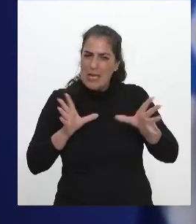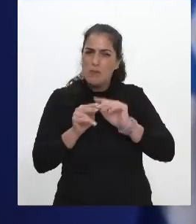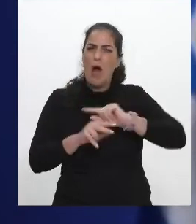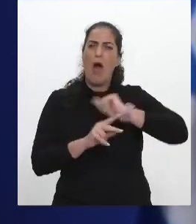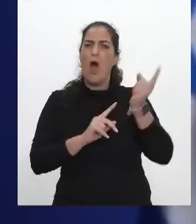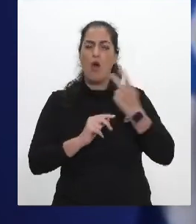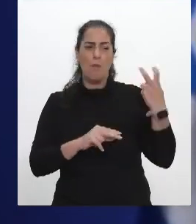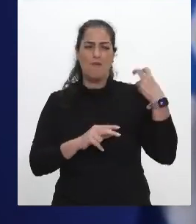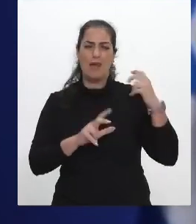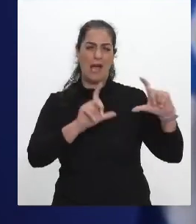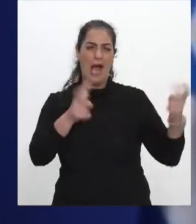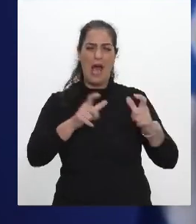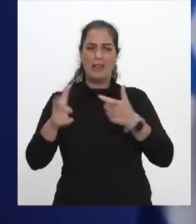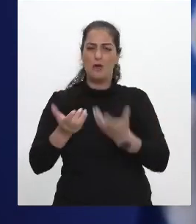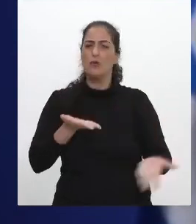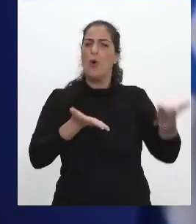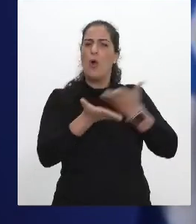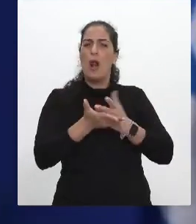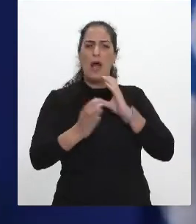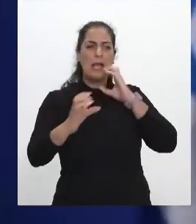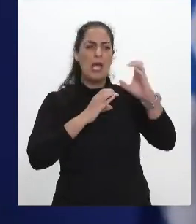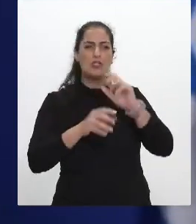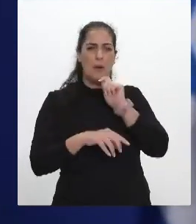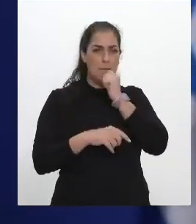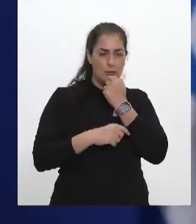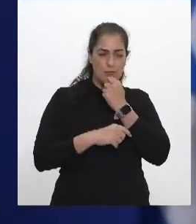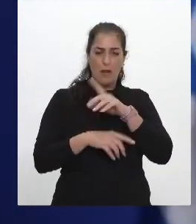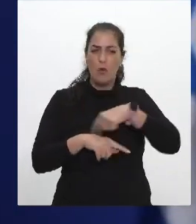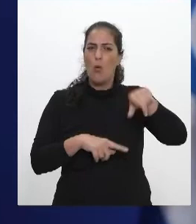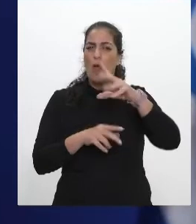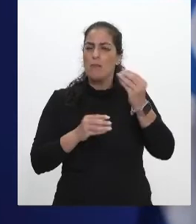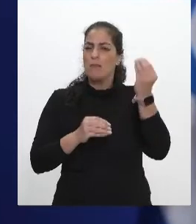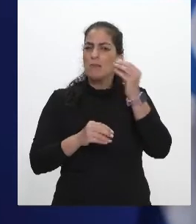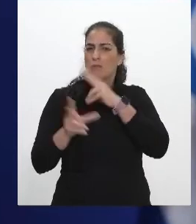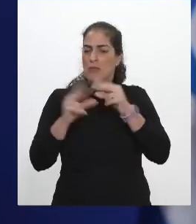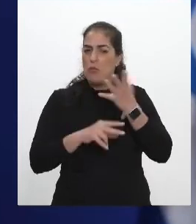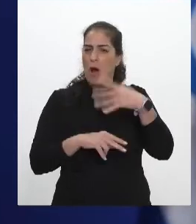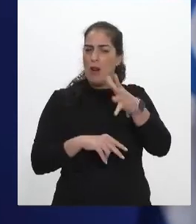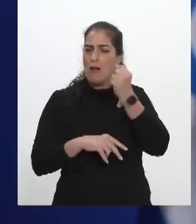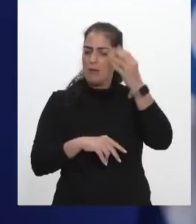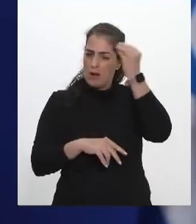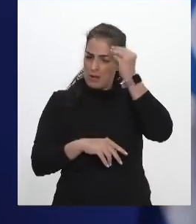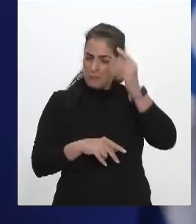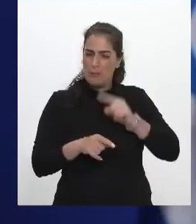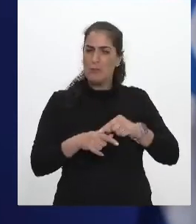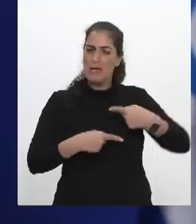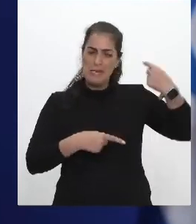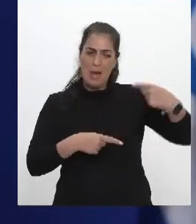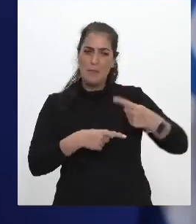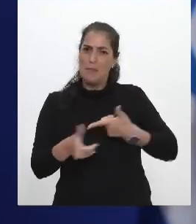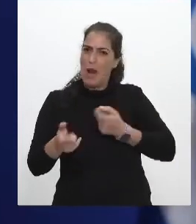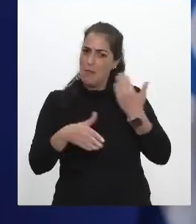הוא העלה אותם בקשר מוצפן כולם דיברו על הלקחים שהיו בימי בימי הלחימה האחרונים